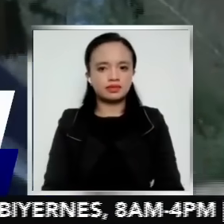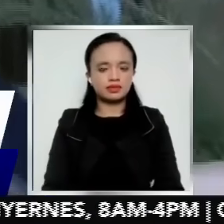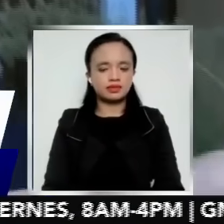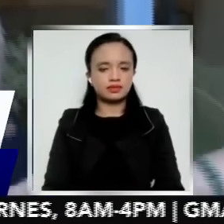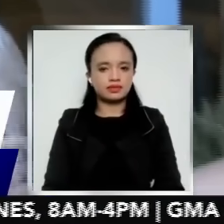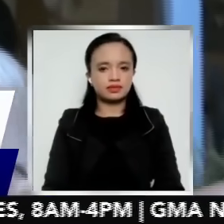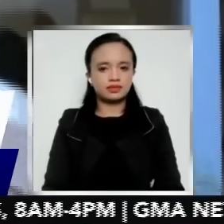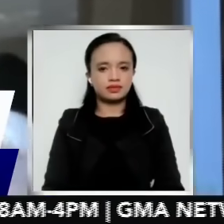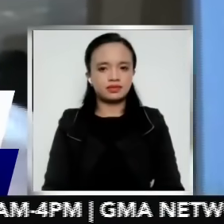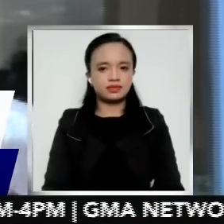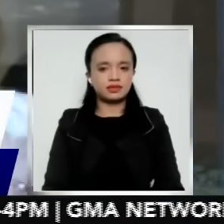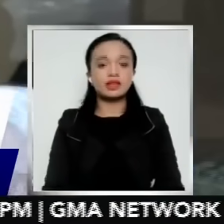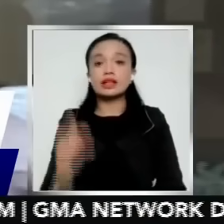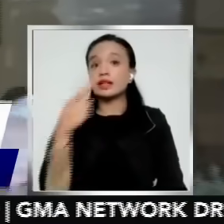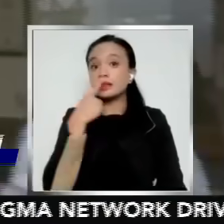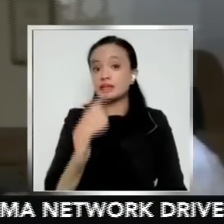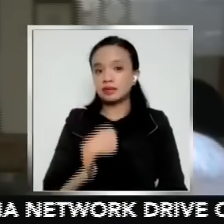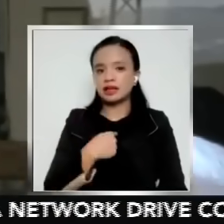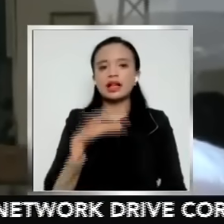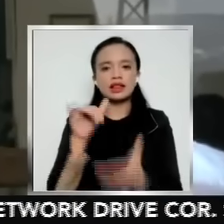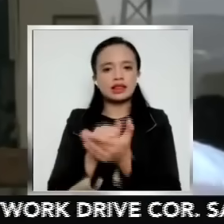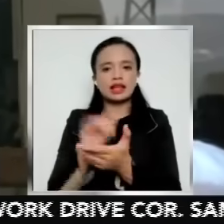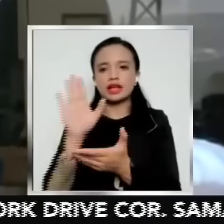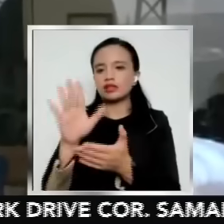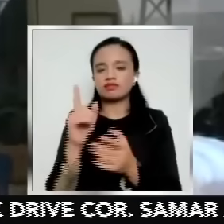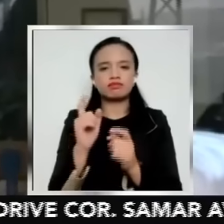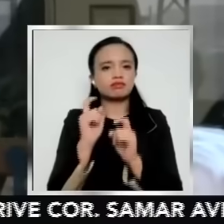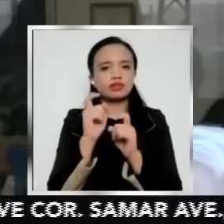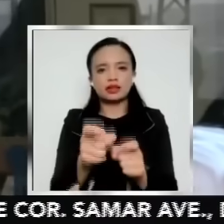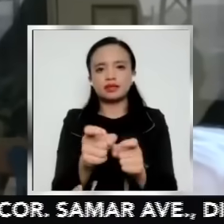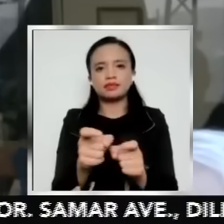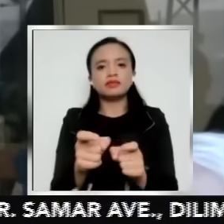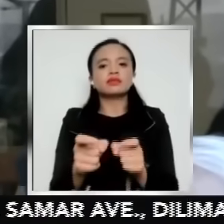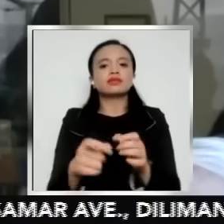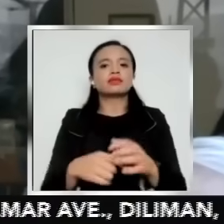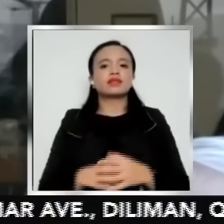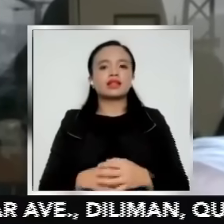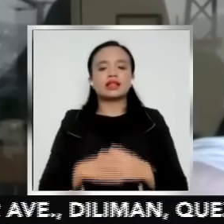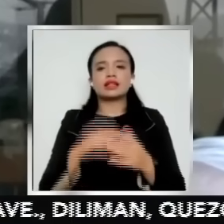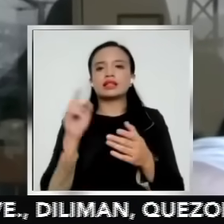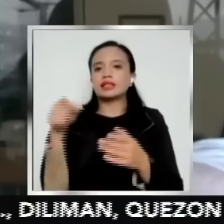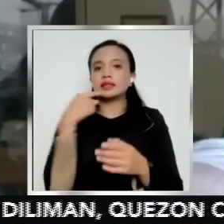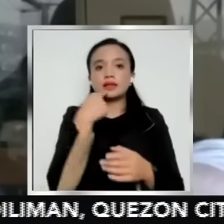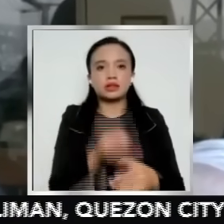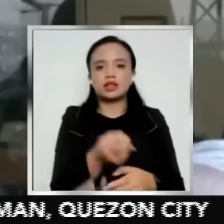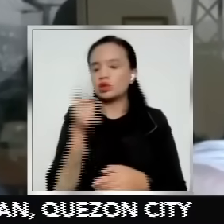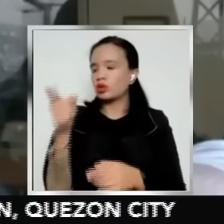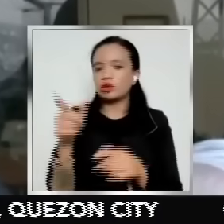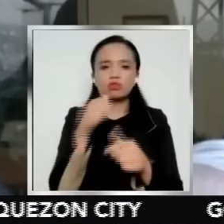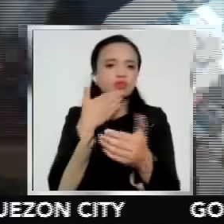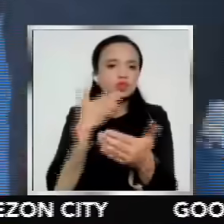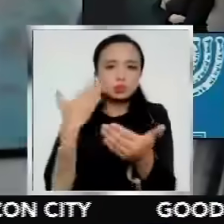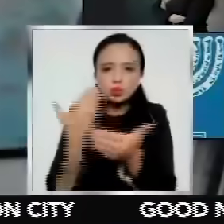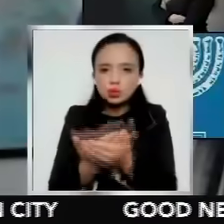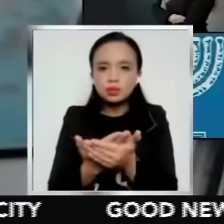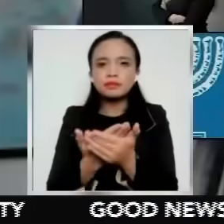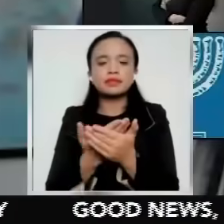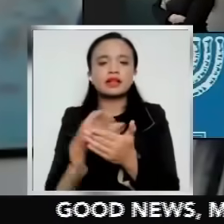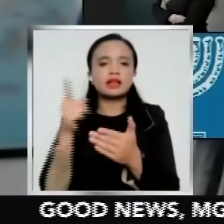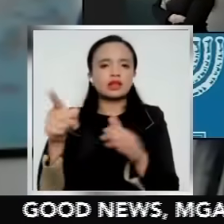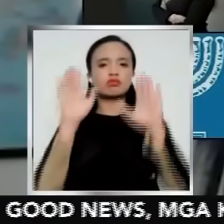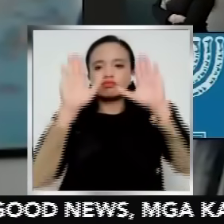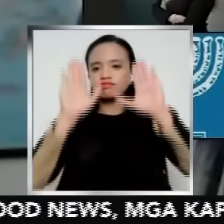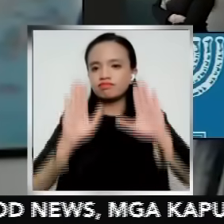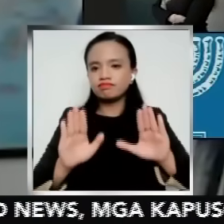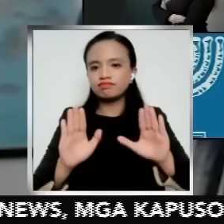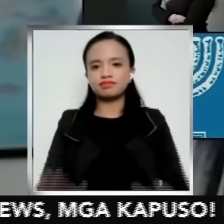She says this, that's her prize and that's her gift. And she said, you're very good and you're wonderful. Ang